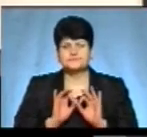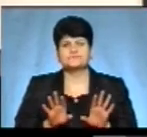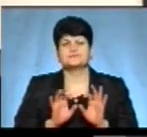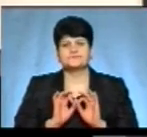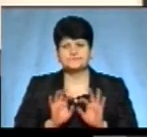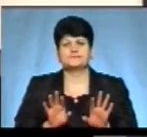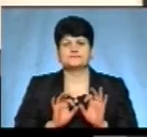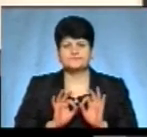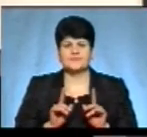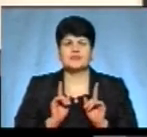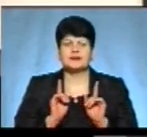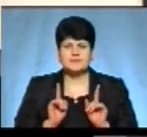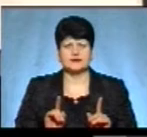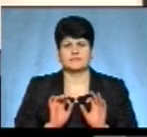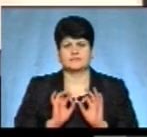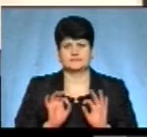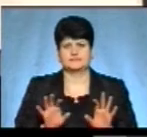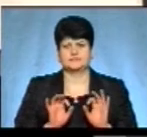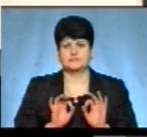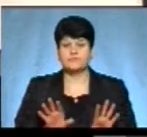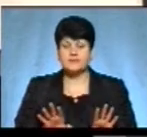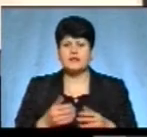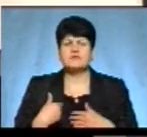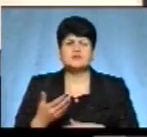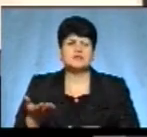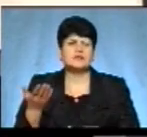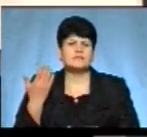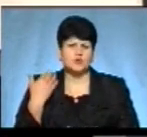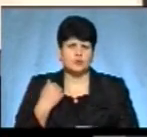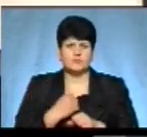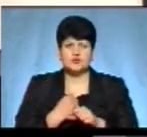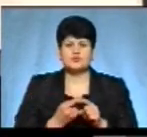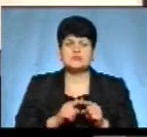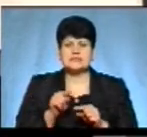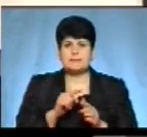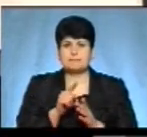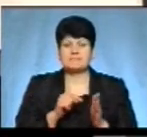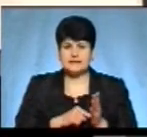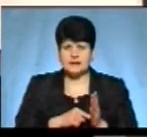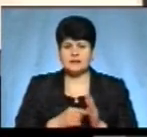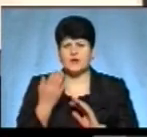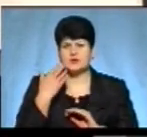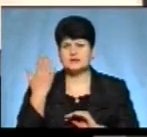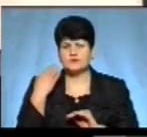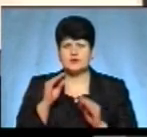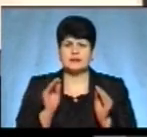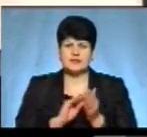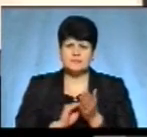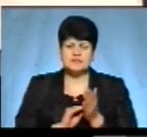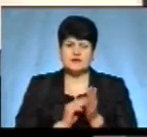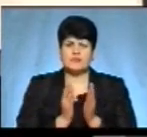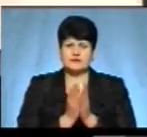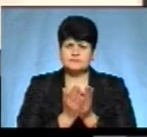через роз'яснення. Я вже давно працюю з цим питанням і колись навіть написав таку маленьку